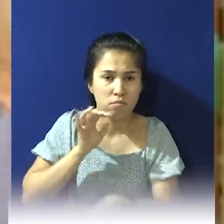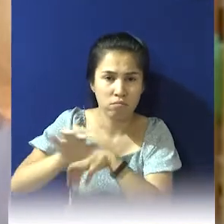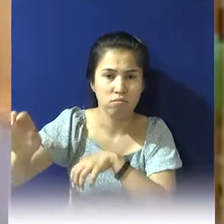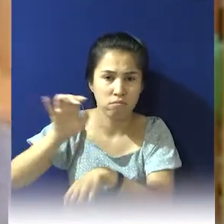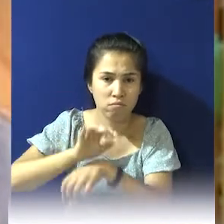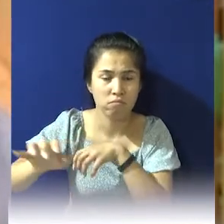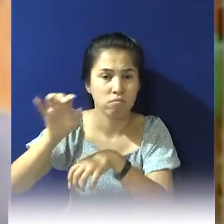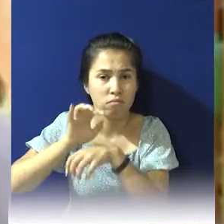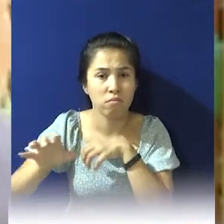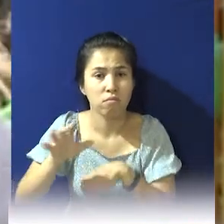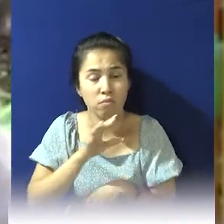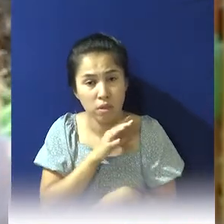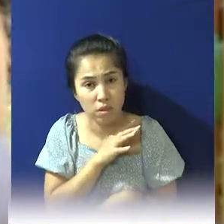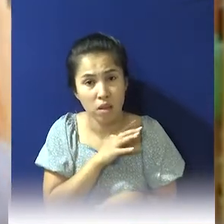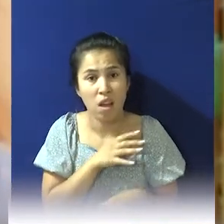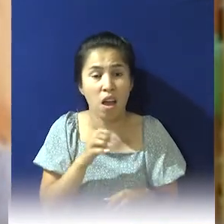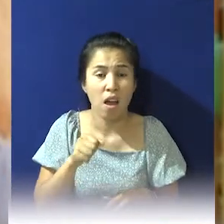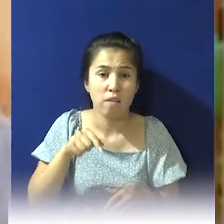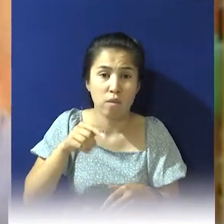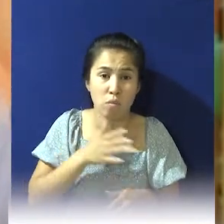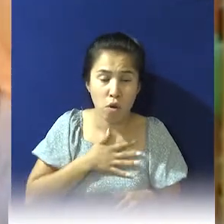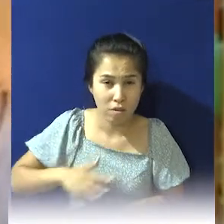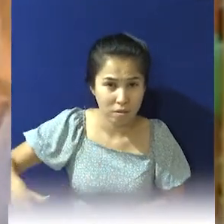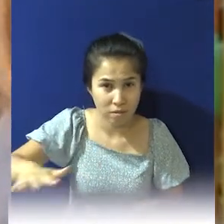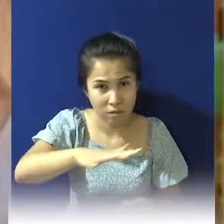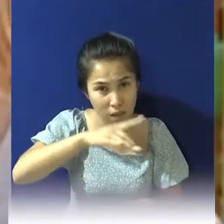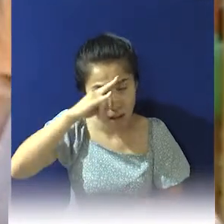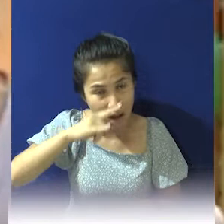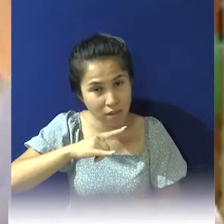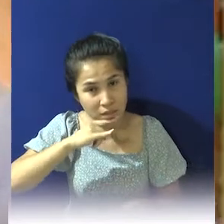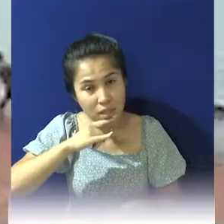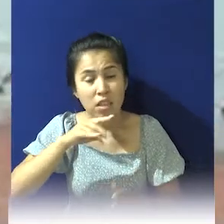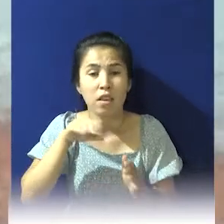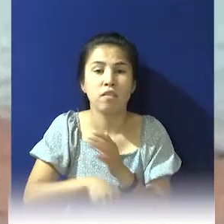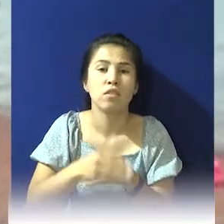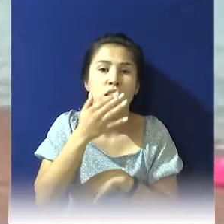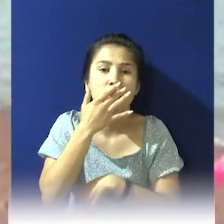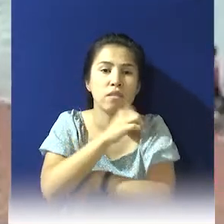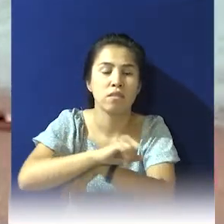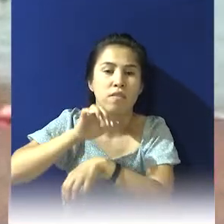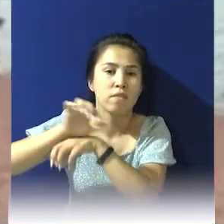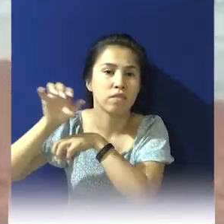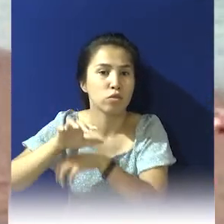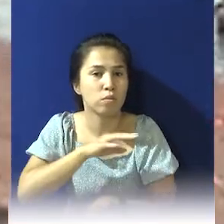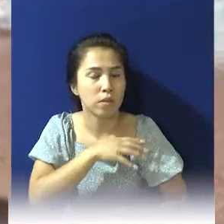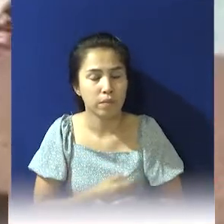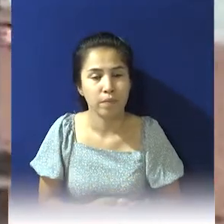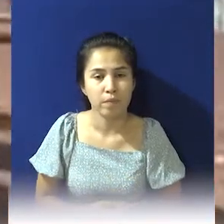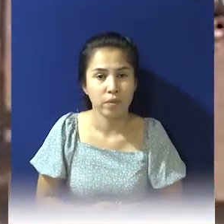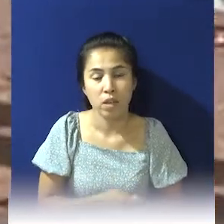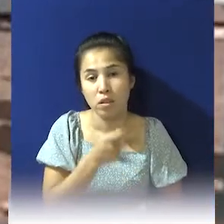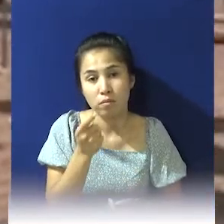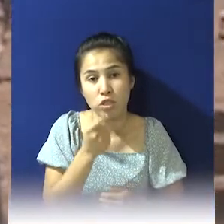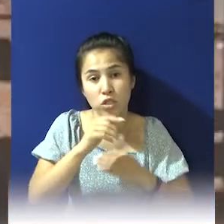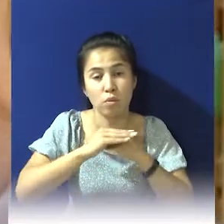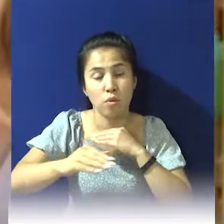проходит три раза в день, получается, уборка. Все обязательно, везде у нас есть антисептик. Шезлонги, бассейн, мы